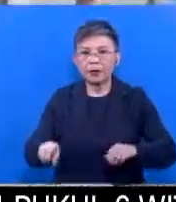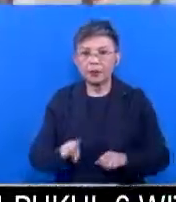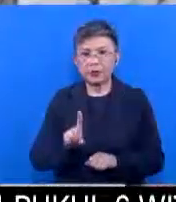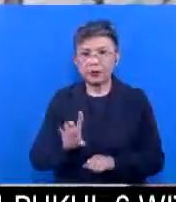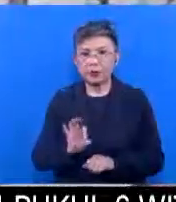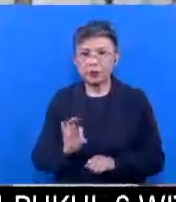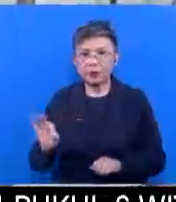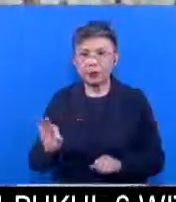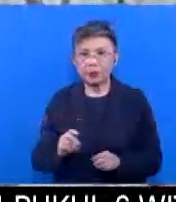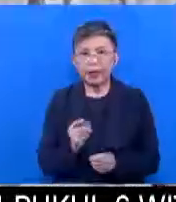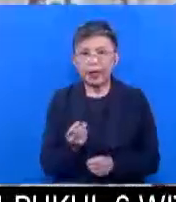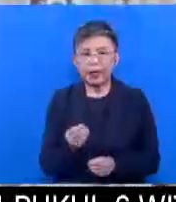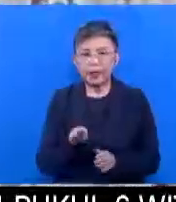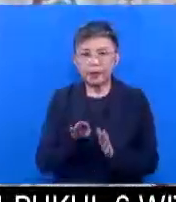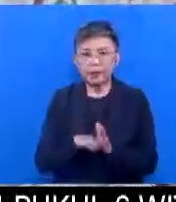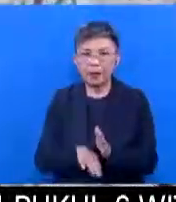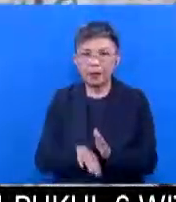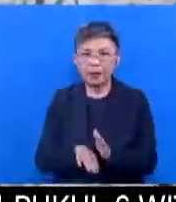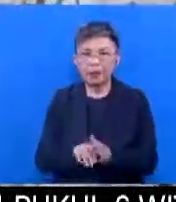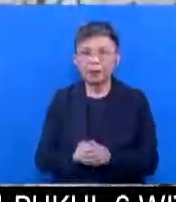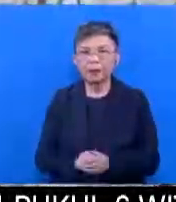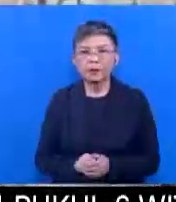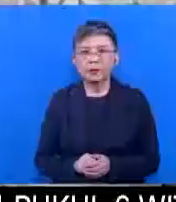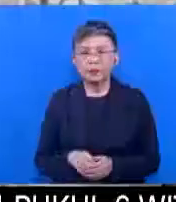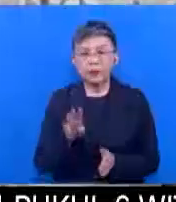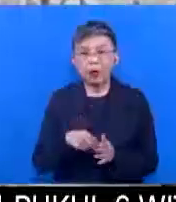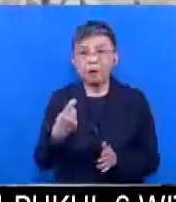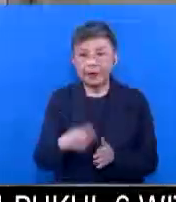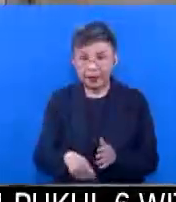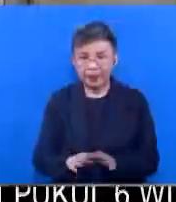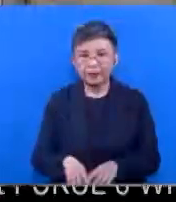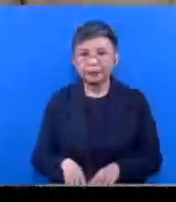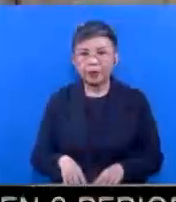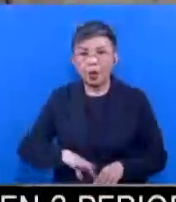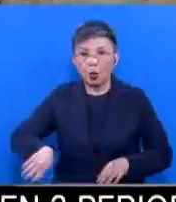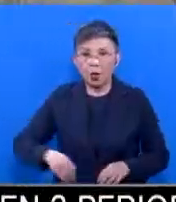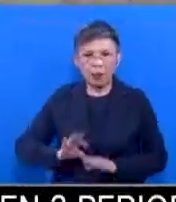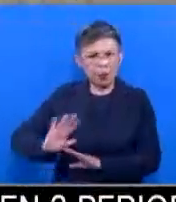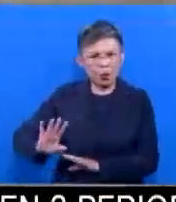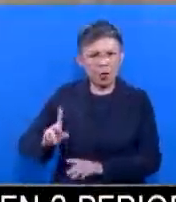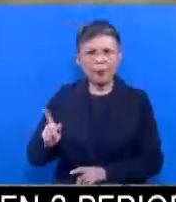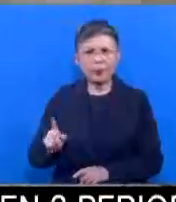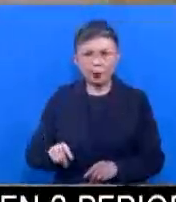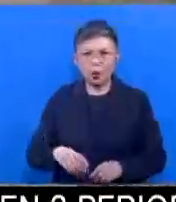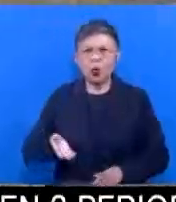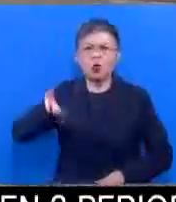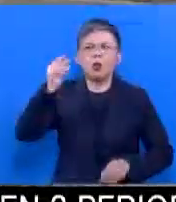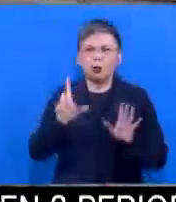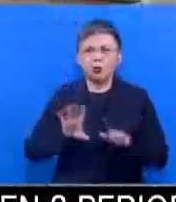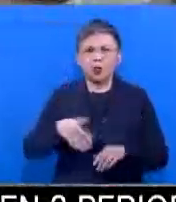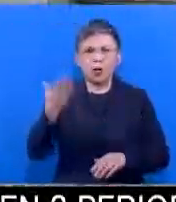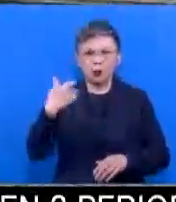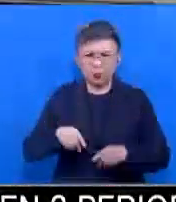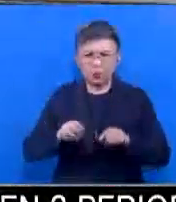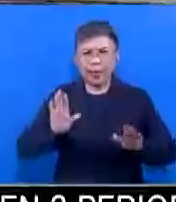persegi dengan harga di bawah nilai jual objek pajak. Keluarga Hadianti menolak karena telah memiliki sejak 7 tahun lalu